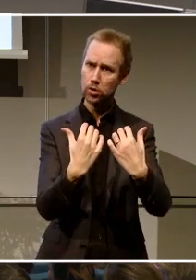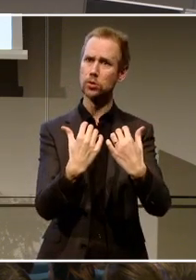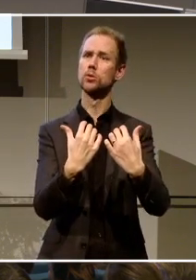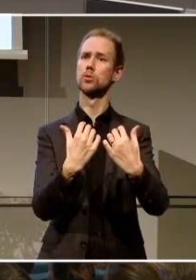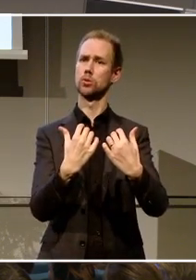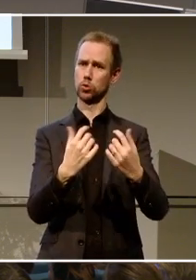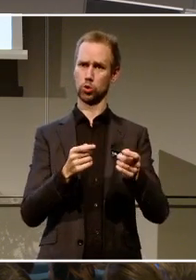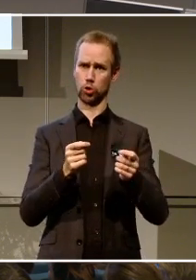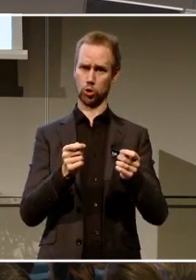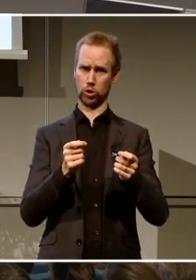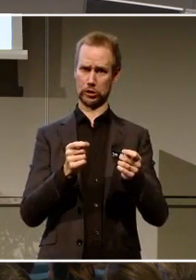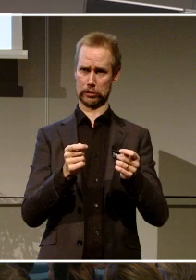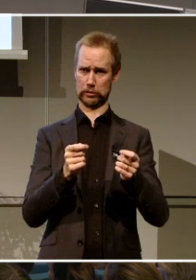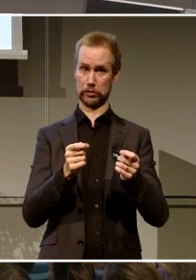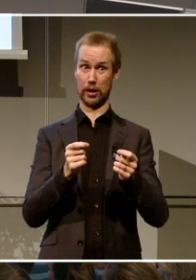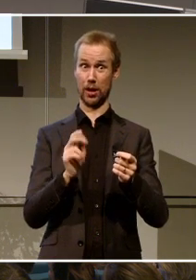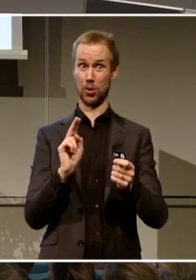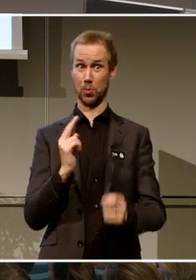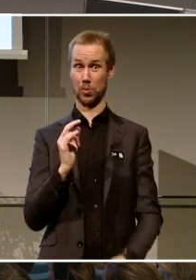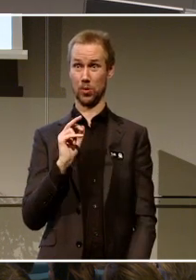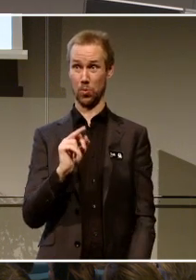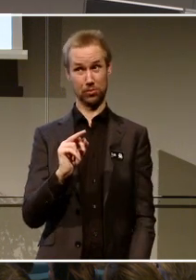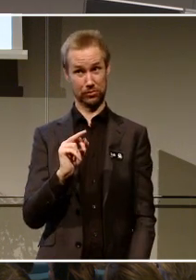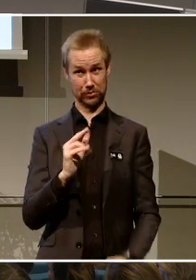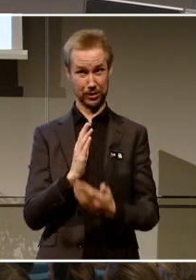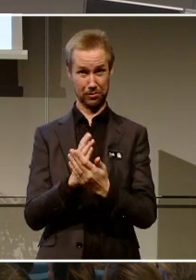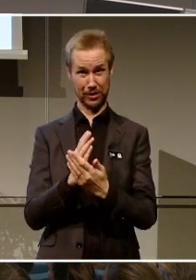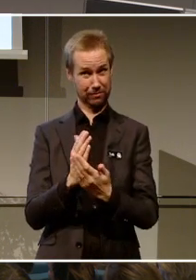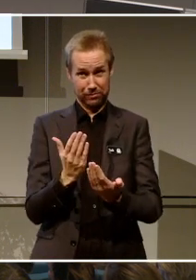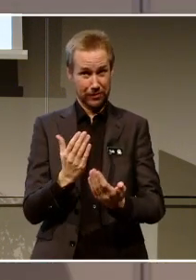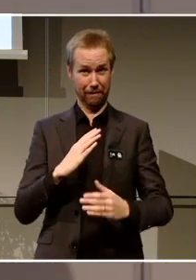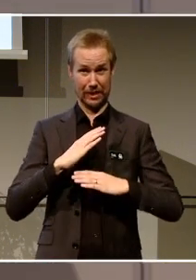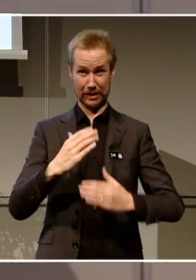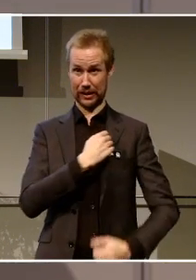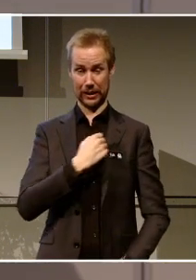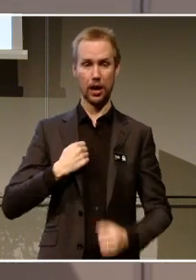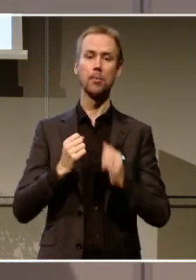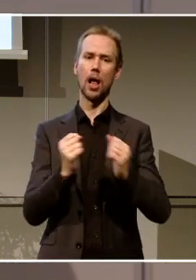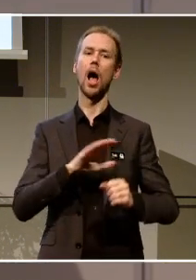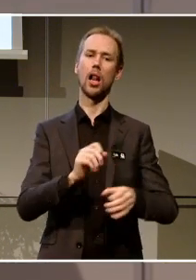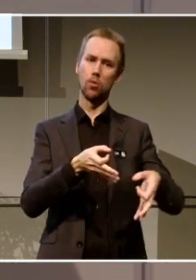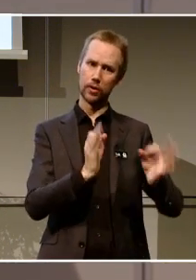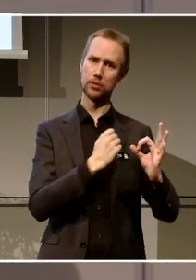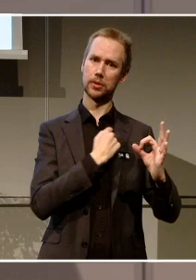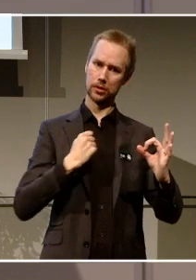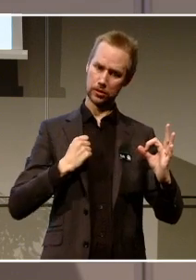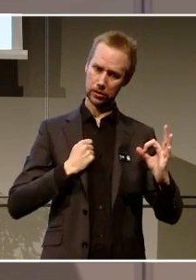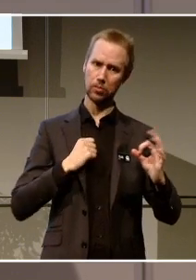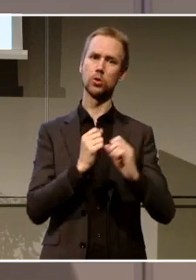i år kan ifrågasätta om vi kanske har när vi inte har någon regering. Och så slutar det med att all offentlig makt utövas under